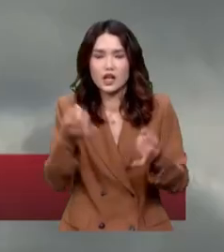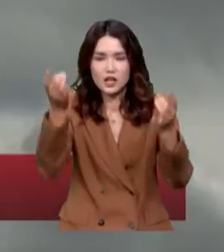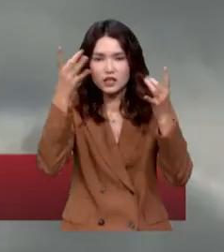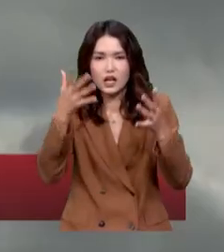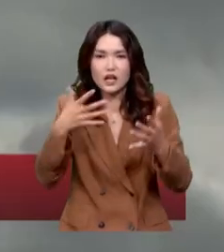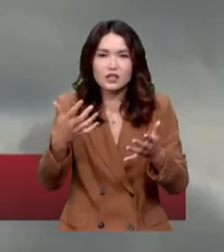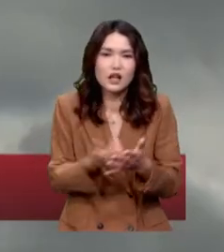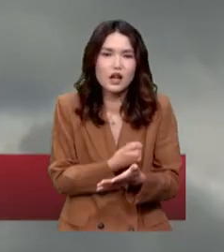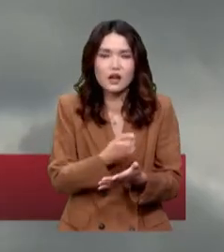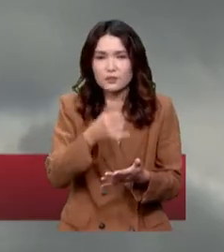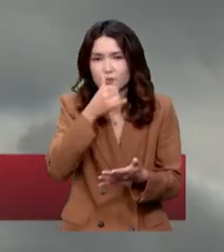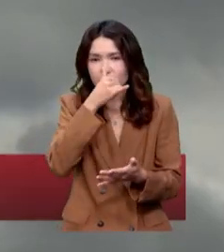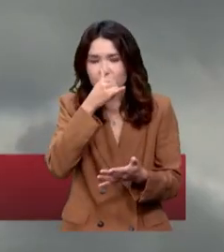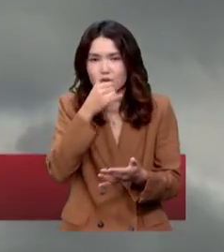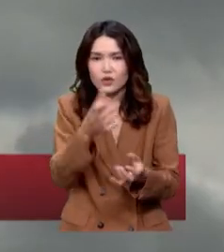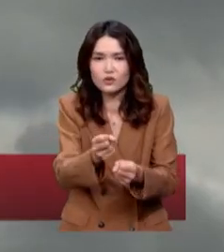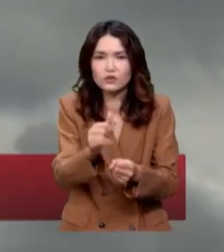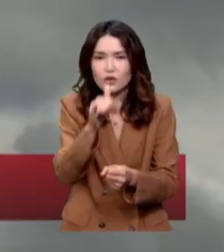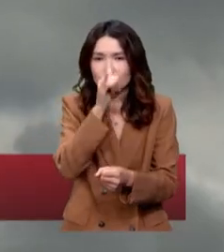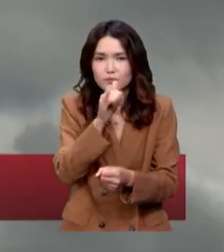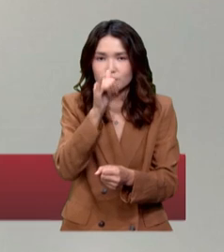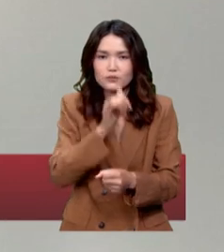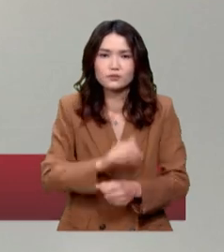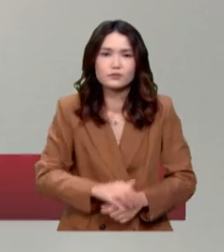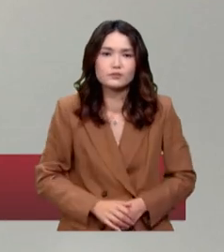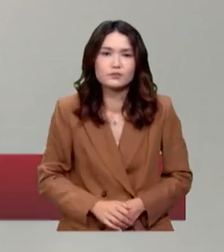фигурантын әлі күнге дейін ұстай алмай жүр.